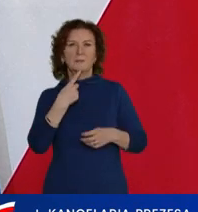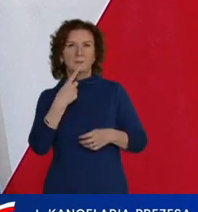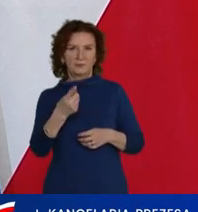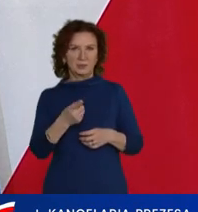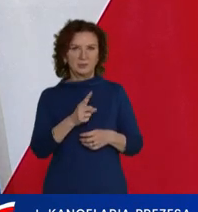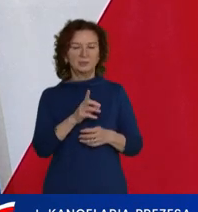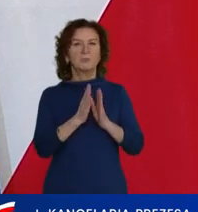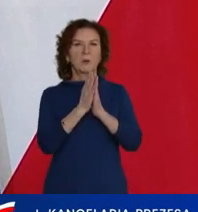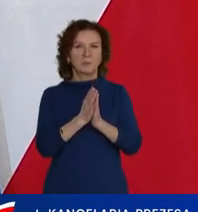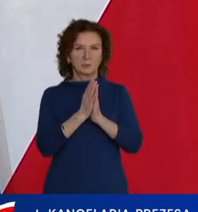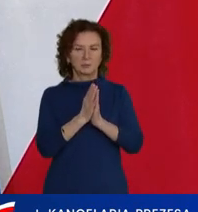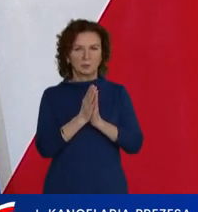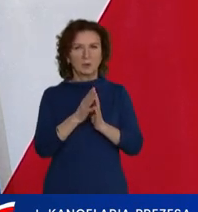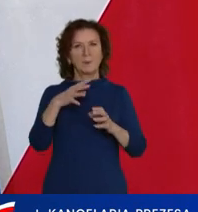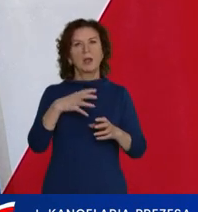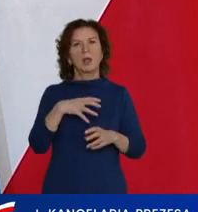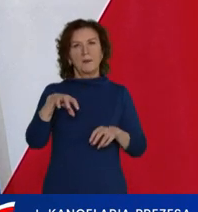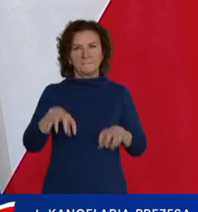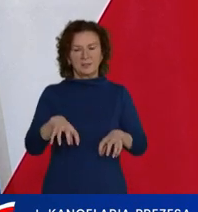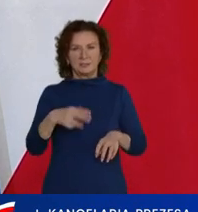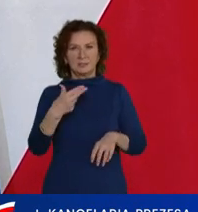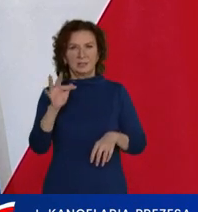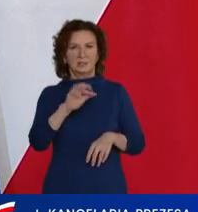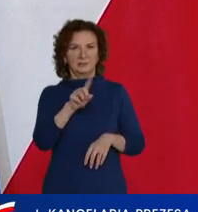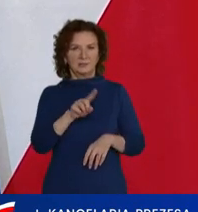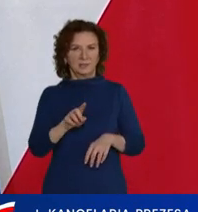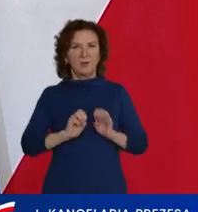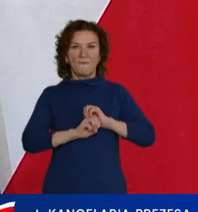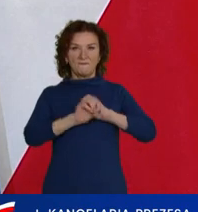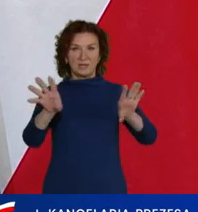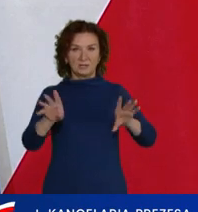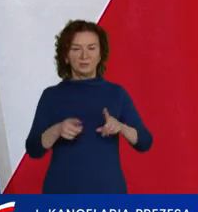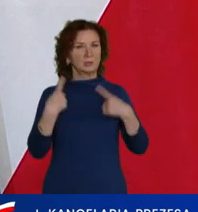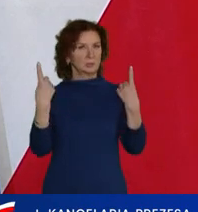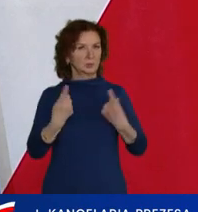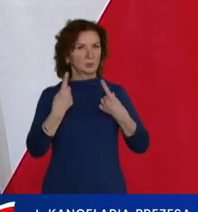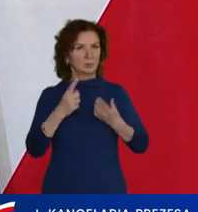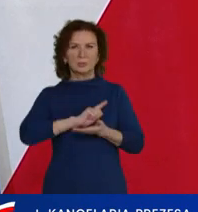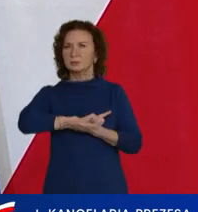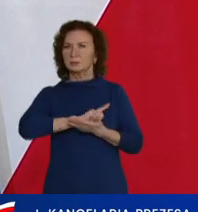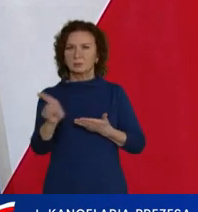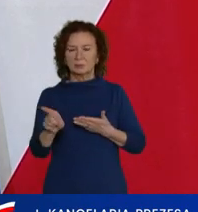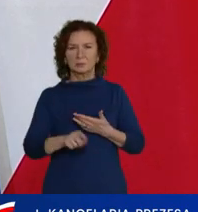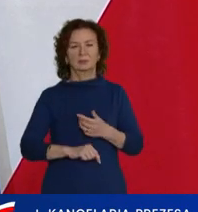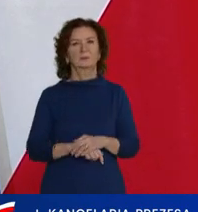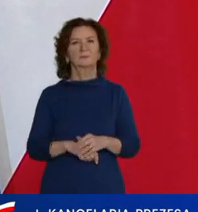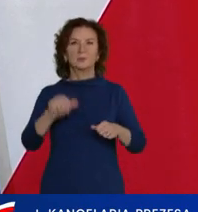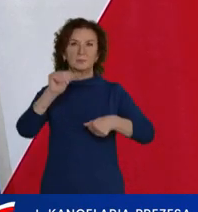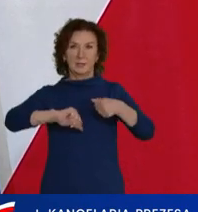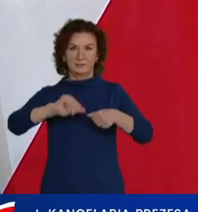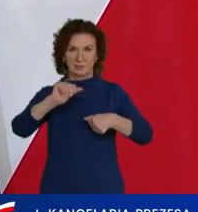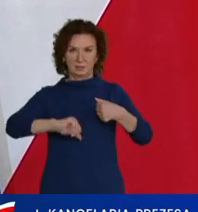poprosiłem prezesa Narodowego Funduszu Zdrowia o wyjaśnienie tej sytuacji, oczywiście w trybie